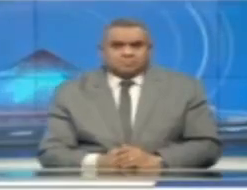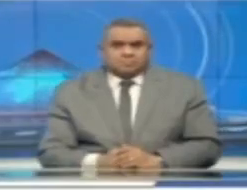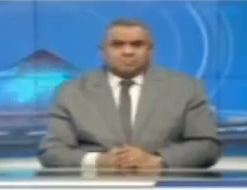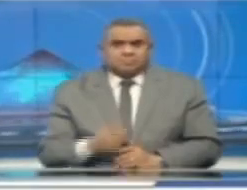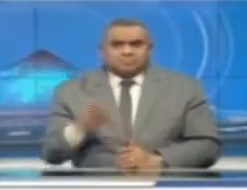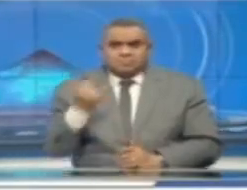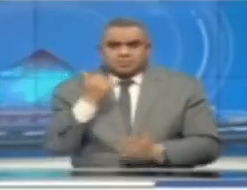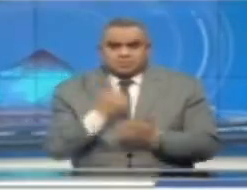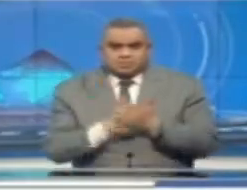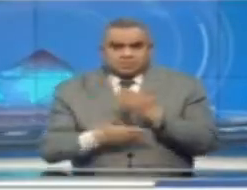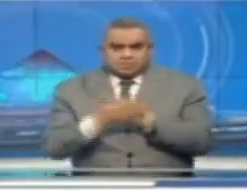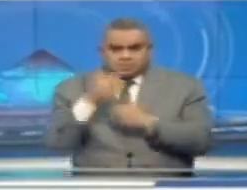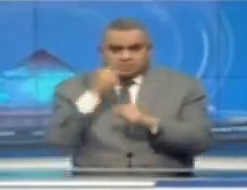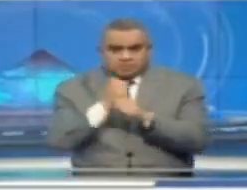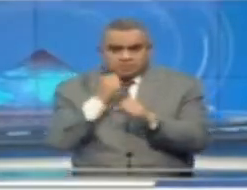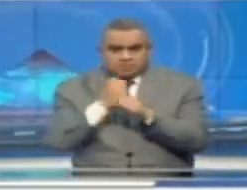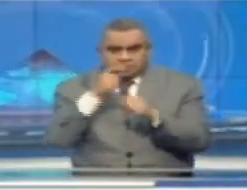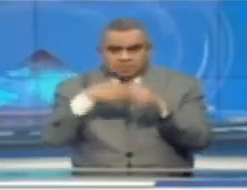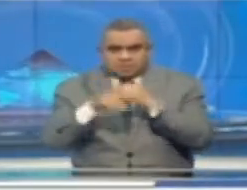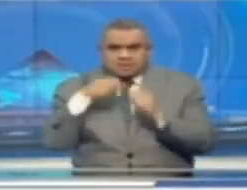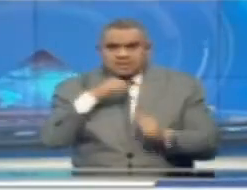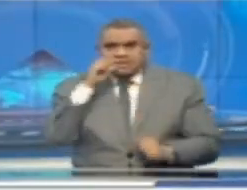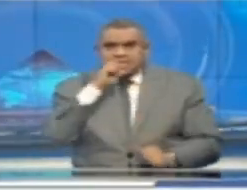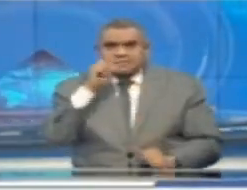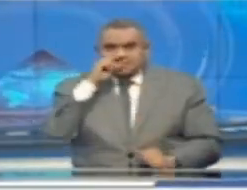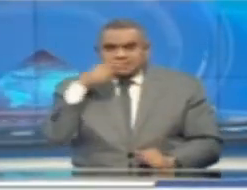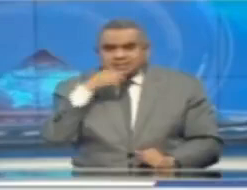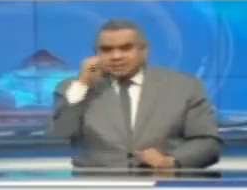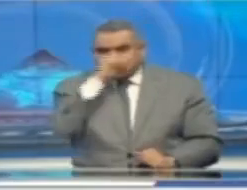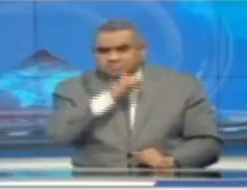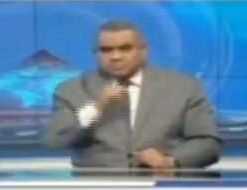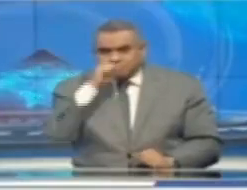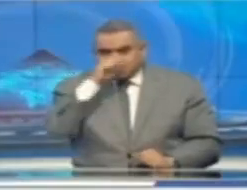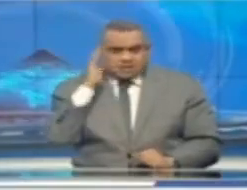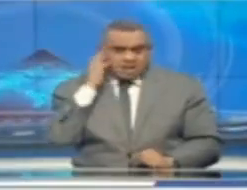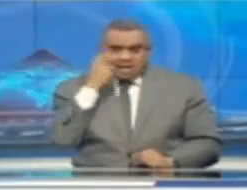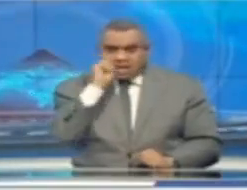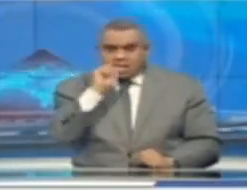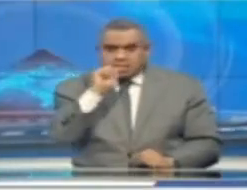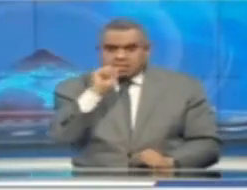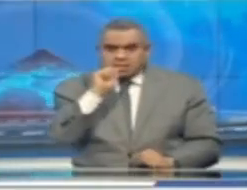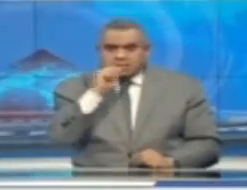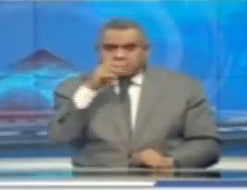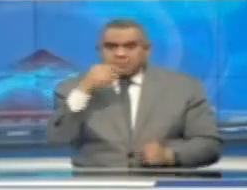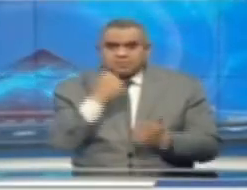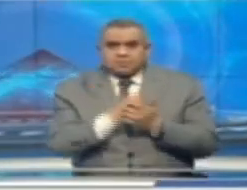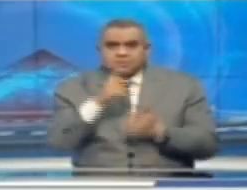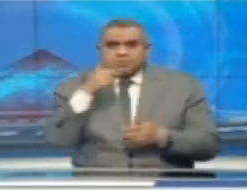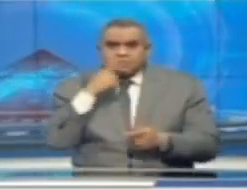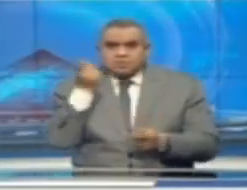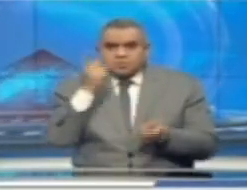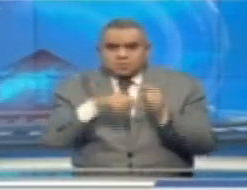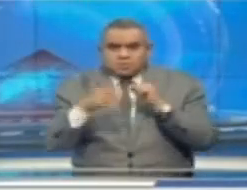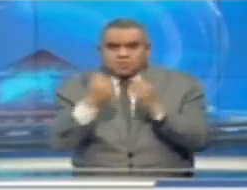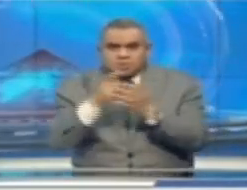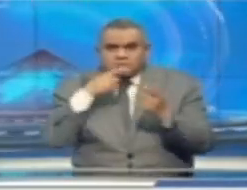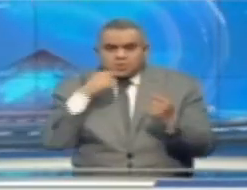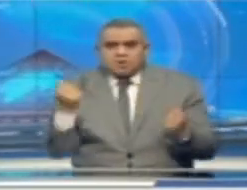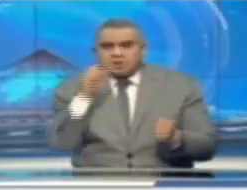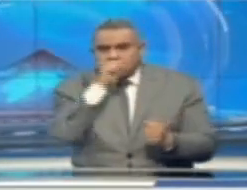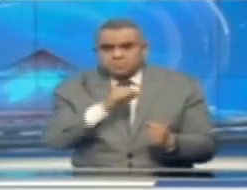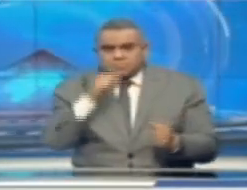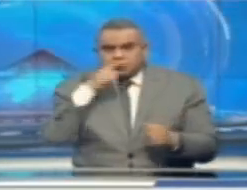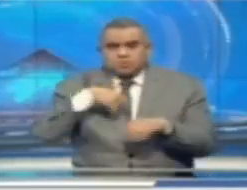كنت بمارس مهنة الإنشاد الديني وجيت هنا نمى معايا المهنة. بطلع كل يوم بعمل بروفات وفي دكتور